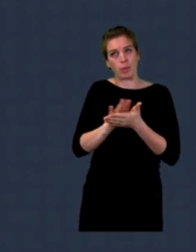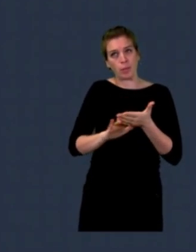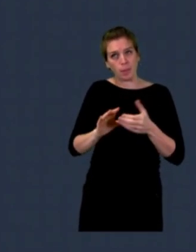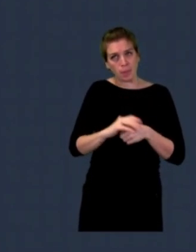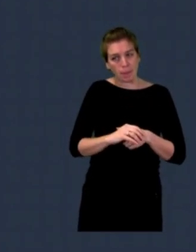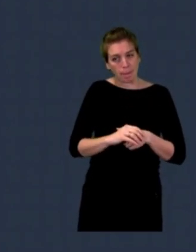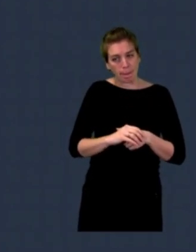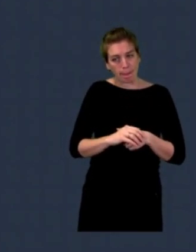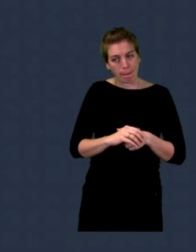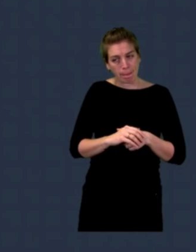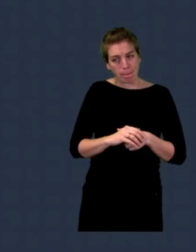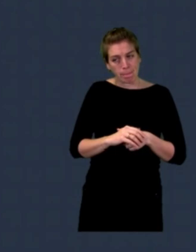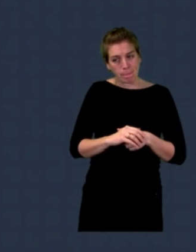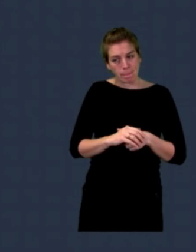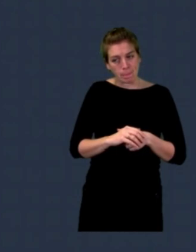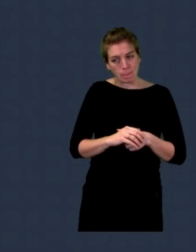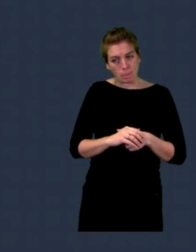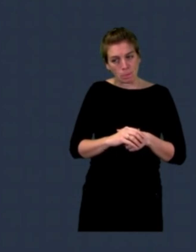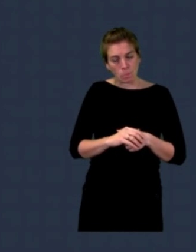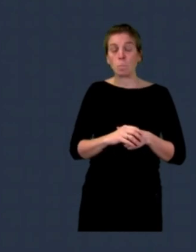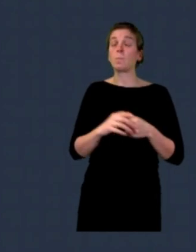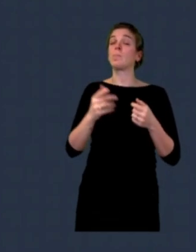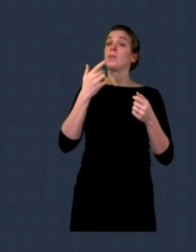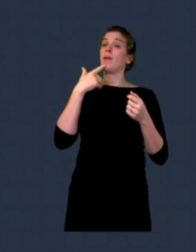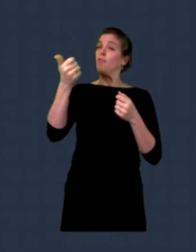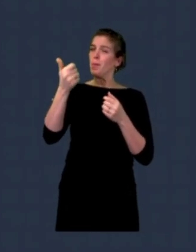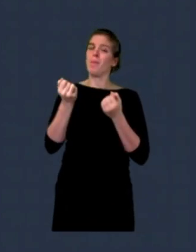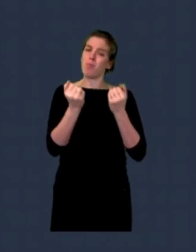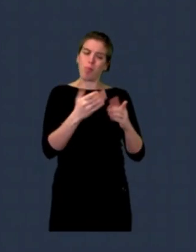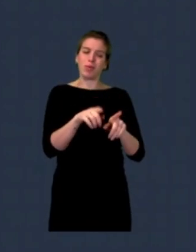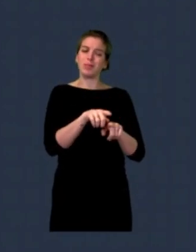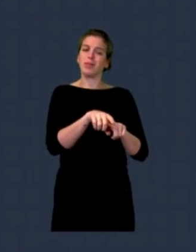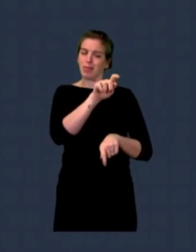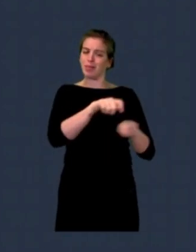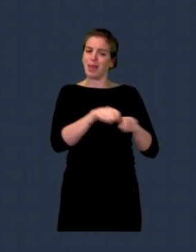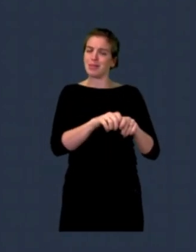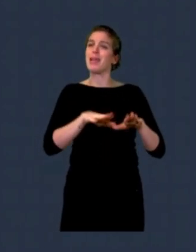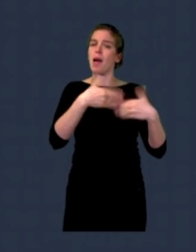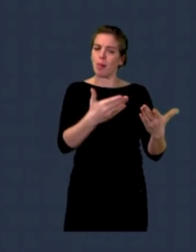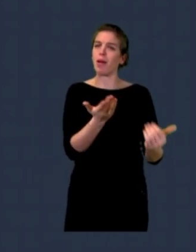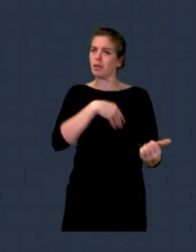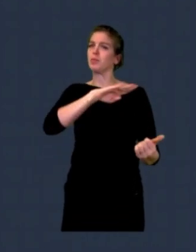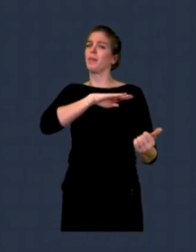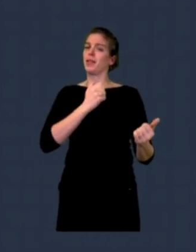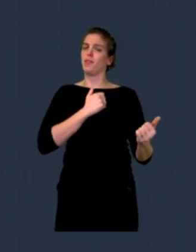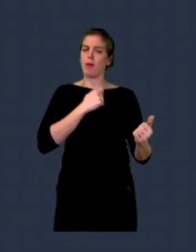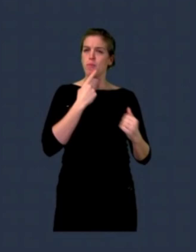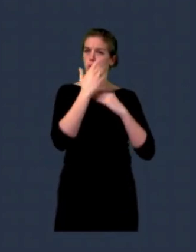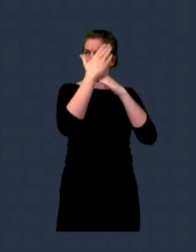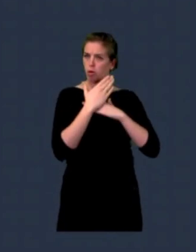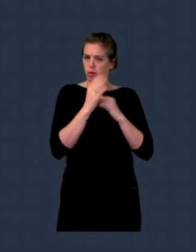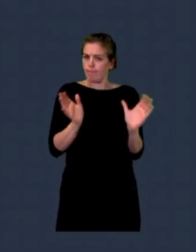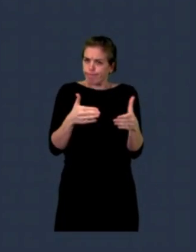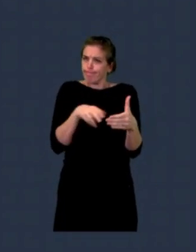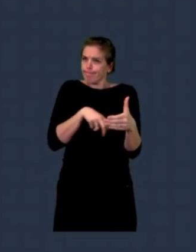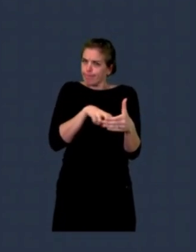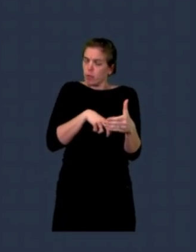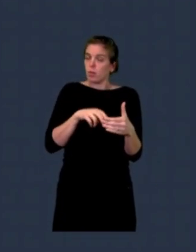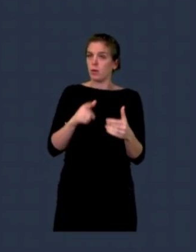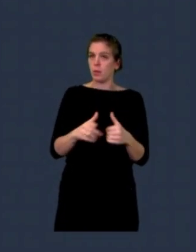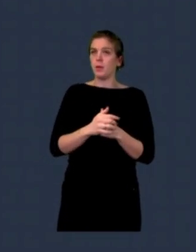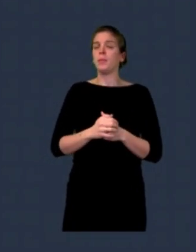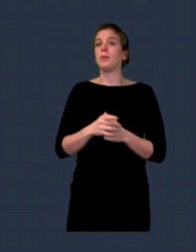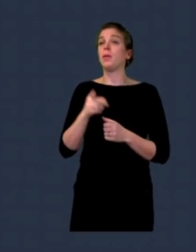seule responsabilité individuelle sans aucune garantie sanitaire. Par ailleurs, votre campagne de tests en population générale avec des